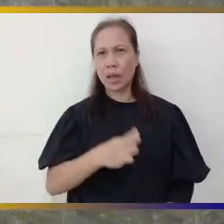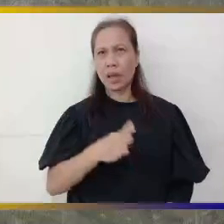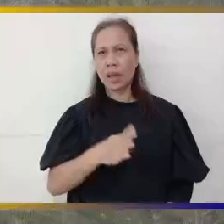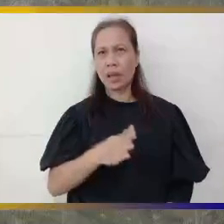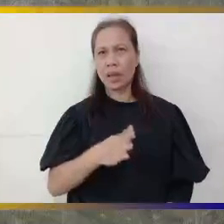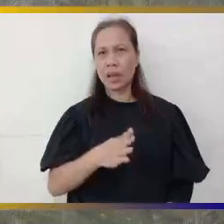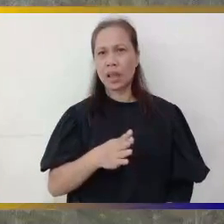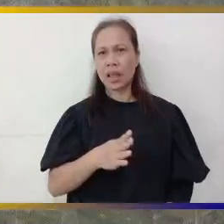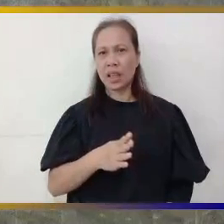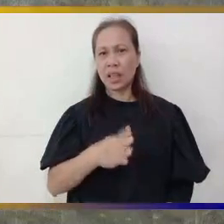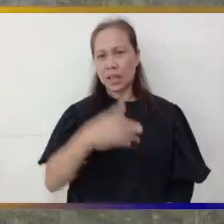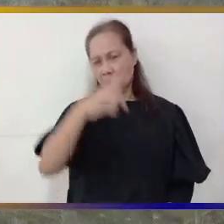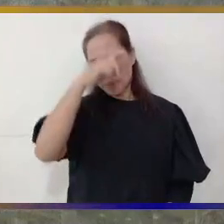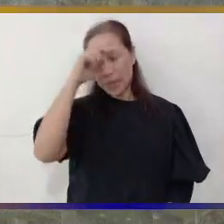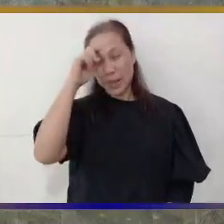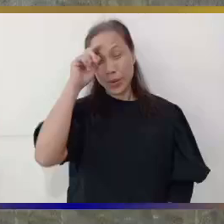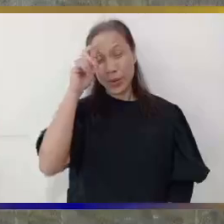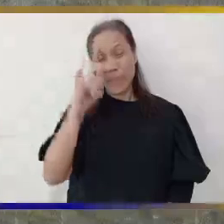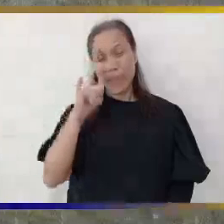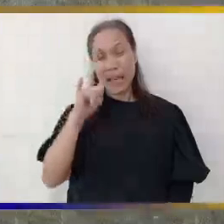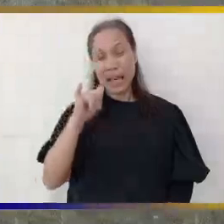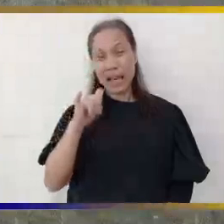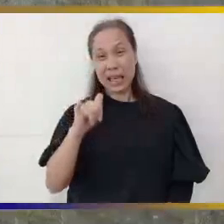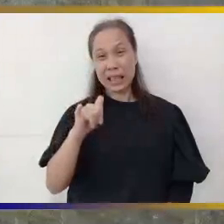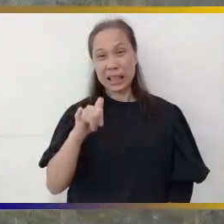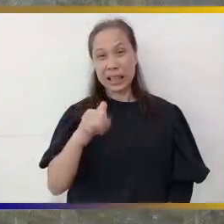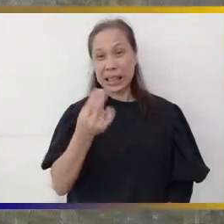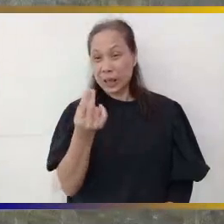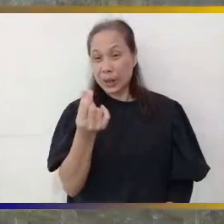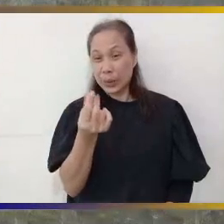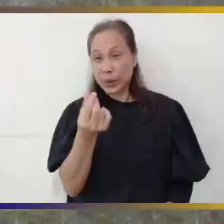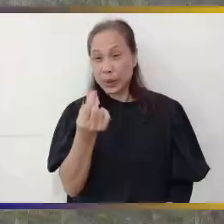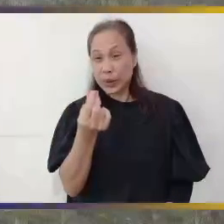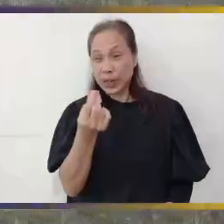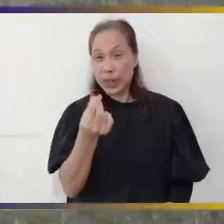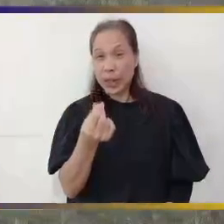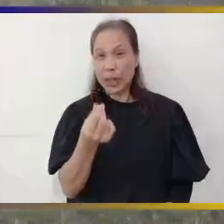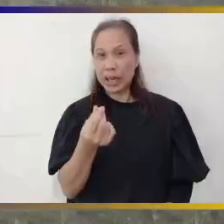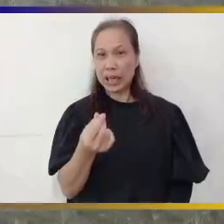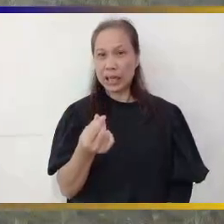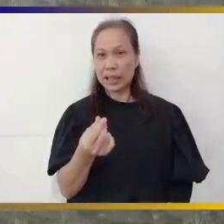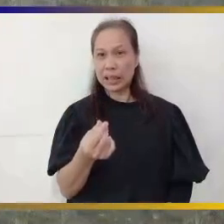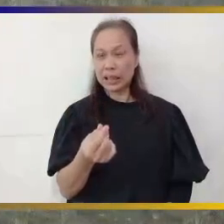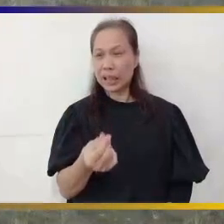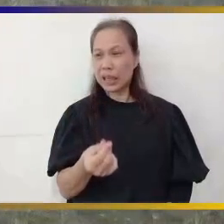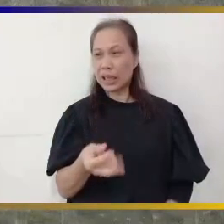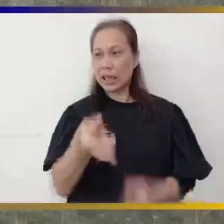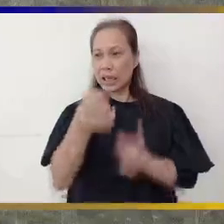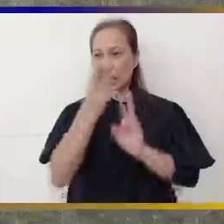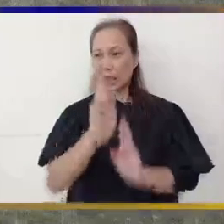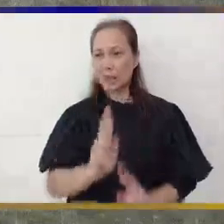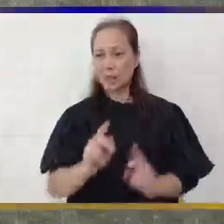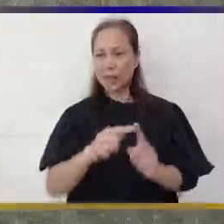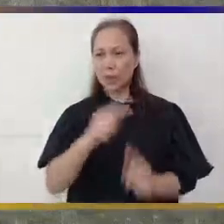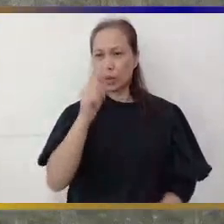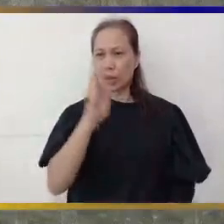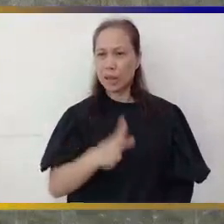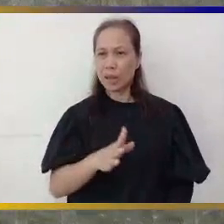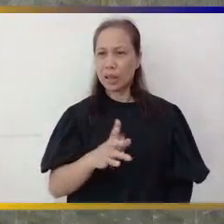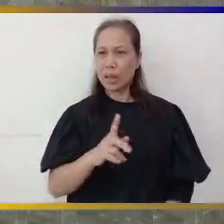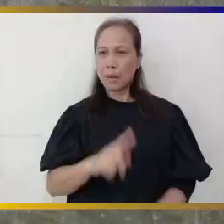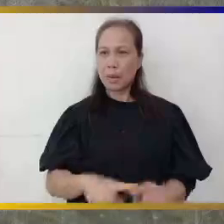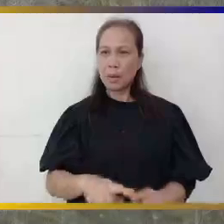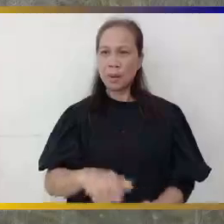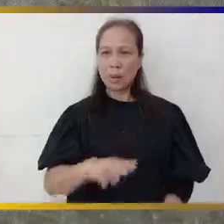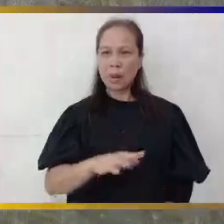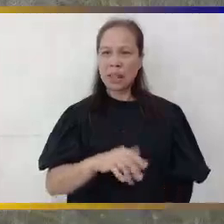Panginoon eh mababa na hindi na katulad nung i-honor mo ang Diyos na belongs lamang sa